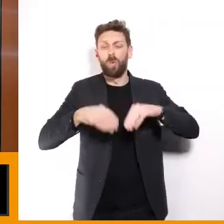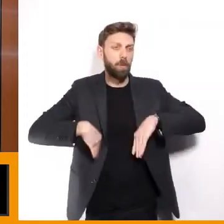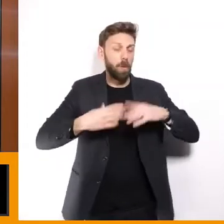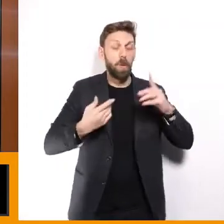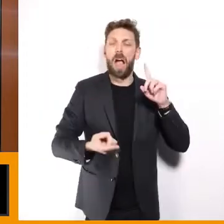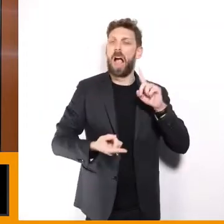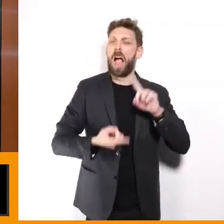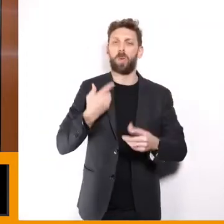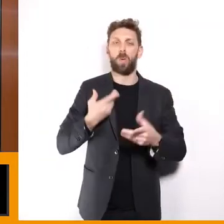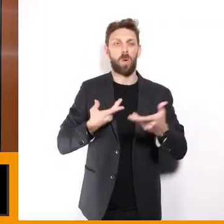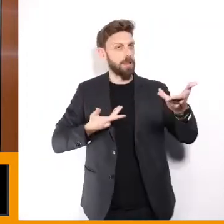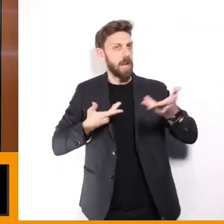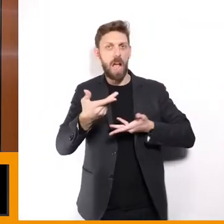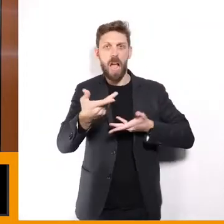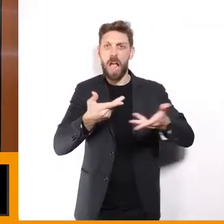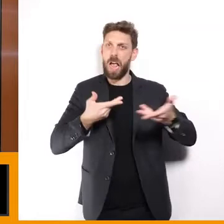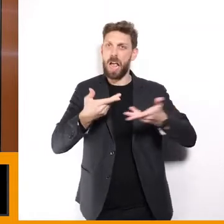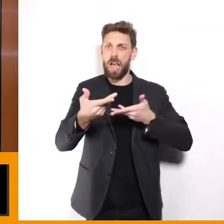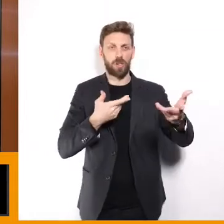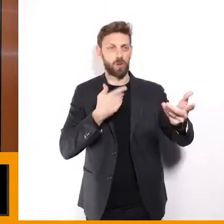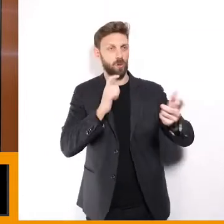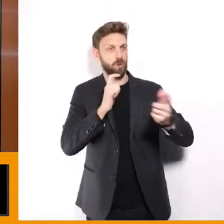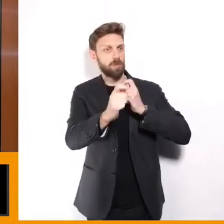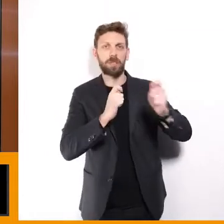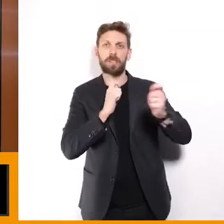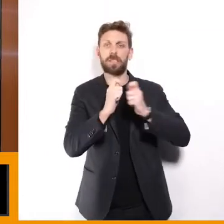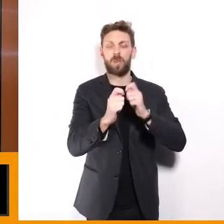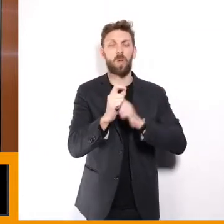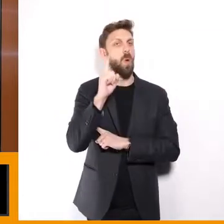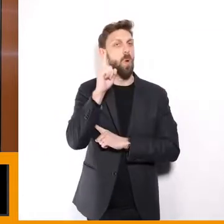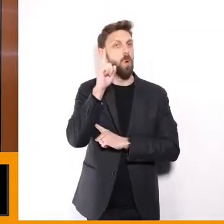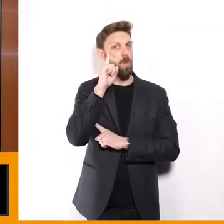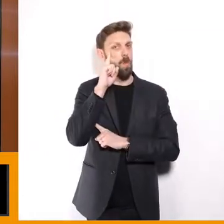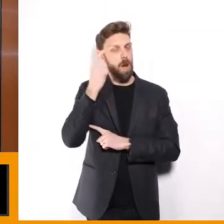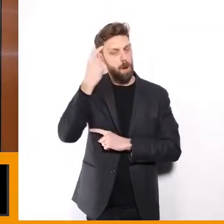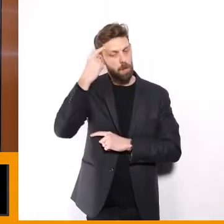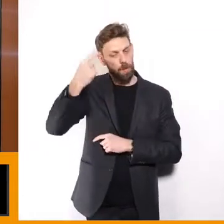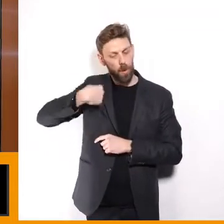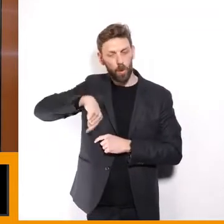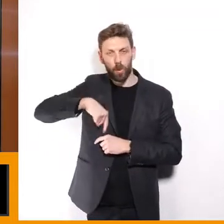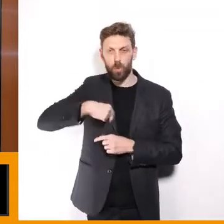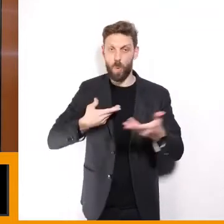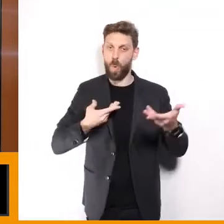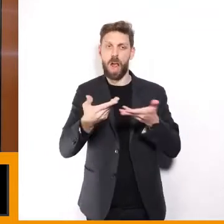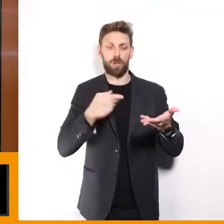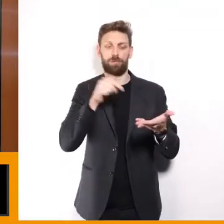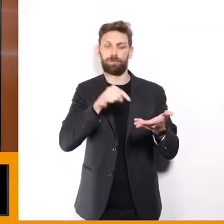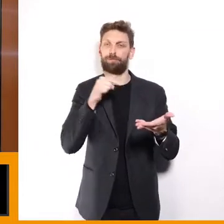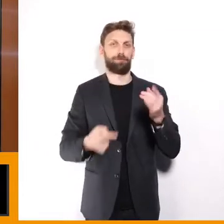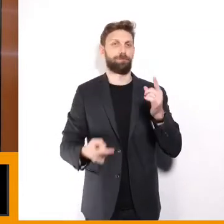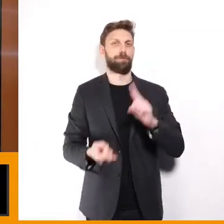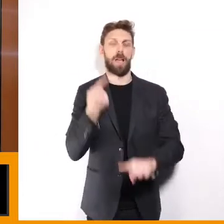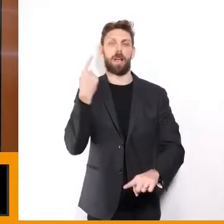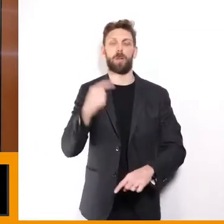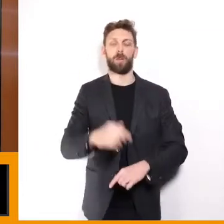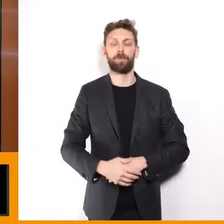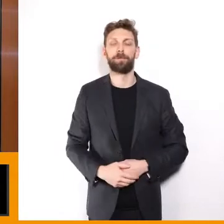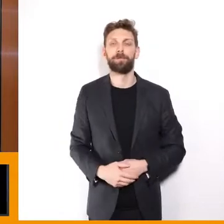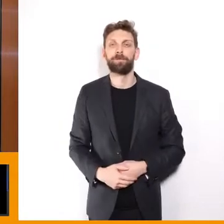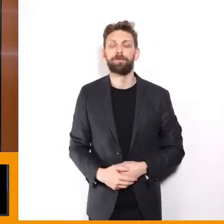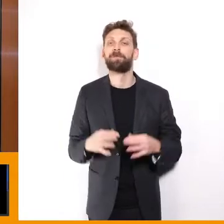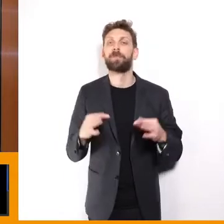candidats eux-mêmes, car ça nous semblait important d'avoir ce temps d'échange. Alors concernant Valérie